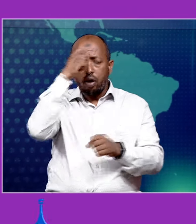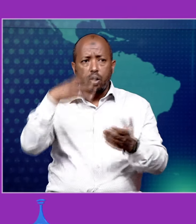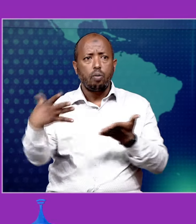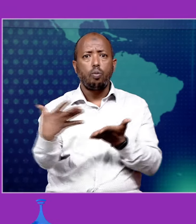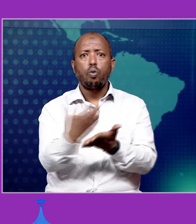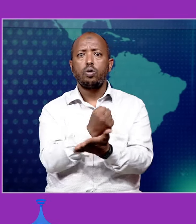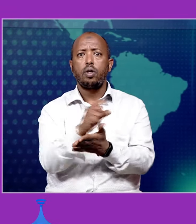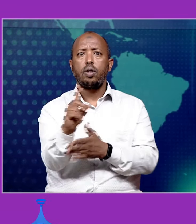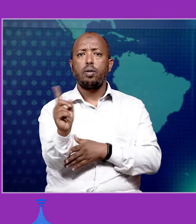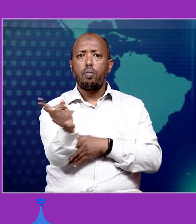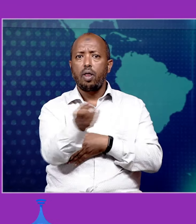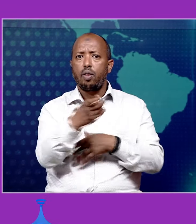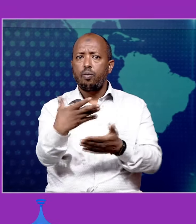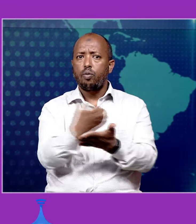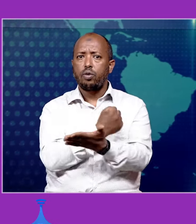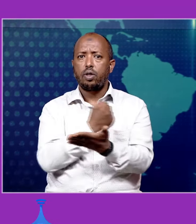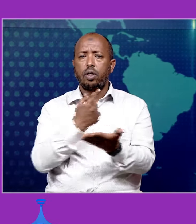ማድረግ